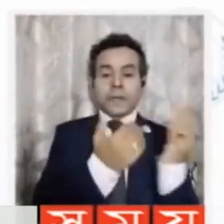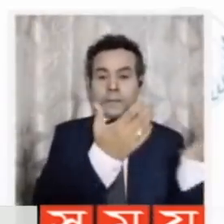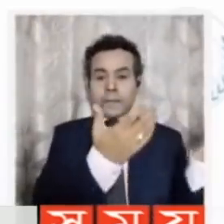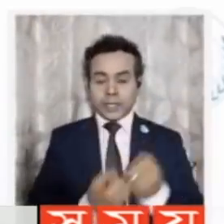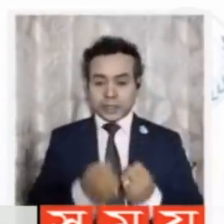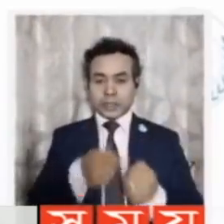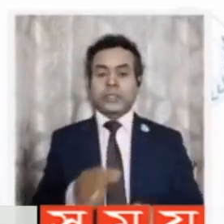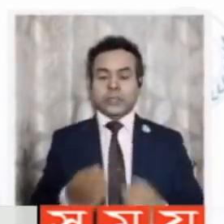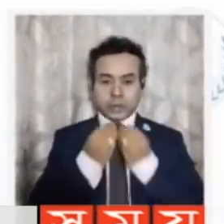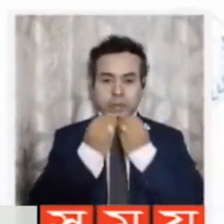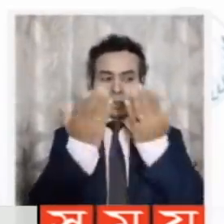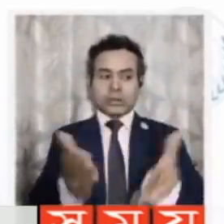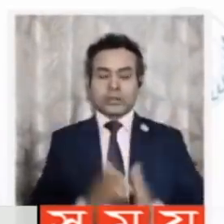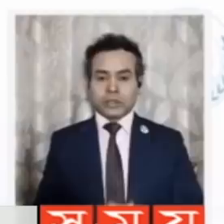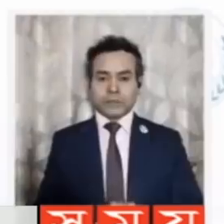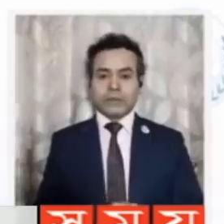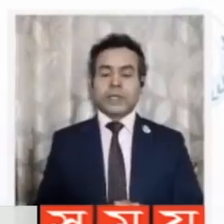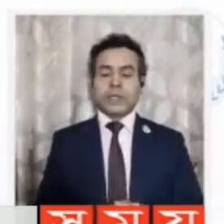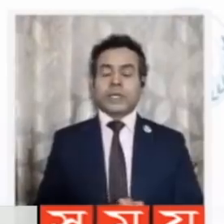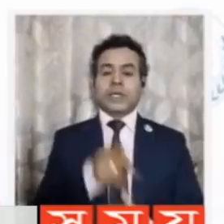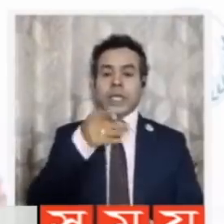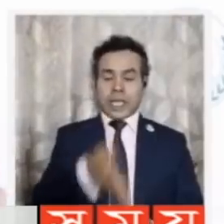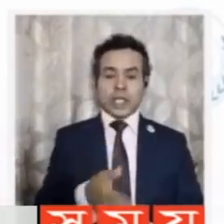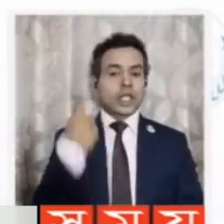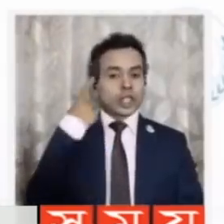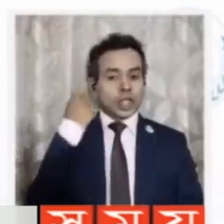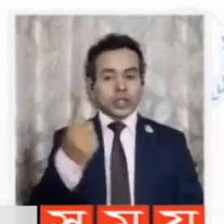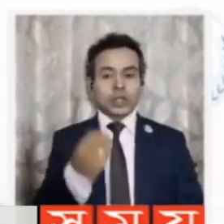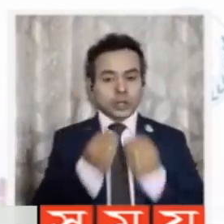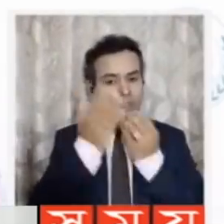1 জুলাই 2020। এই ছিল আমাদের কাছে তথ্য। শেষ করব,